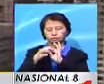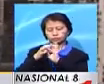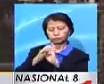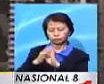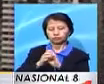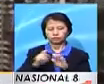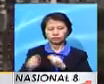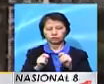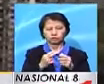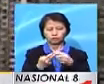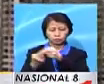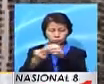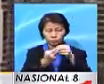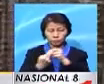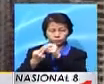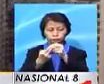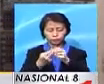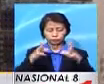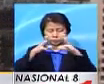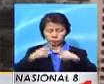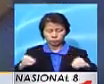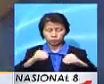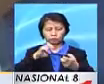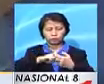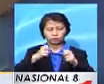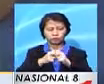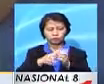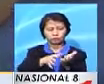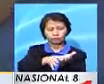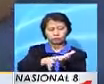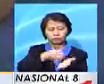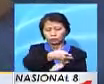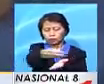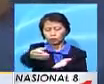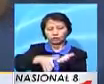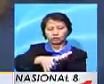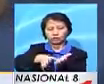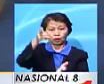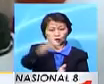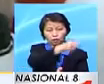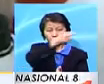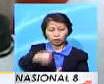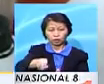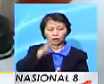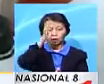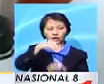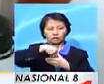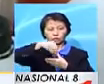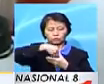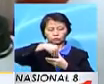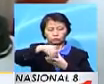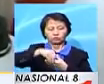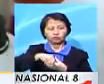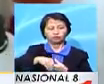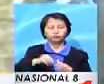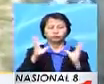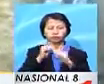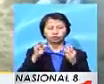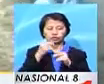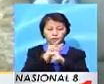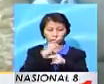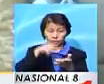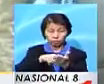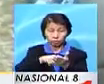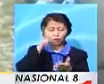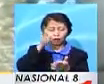dan tindakan bersepadu serantau bagi menangani ancaman pengeluaran dan pengedaran dadah secara haram dijangka dikeluarkan. Mesyuarat kali ini